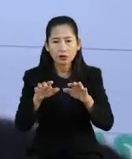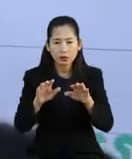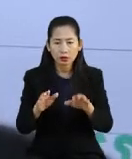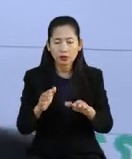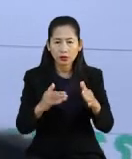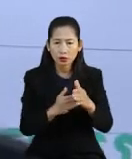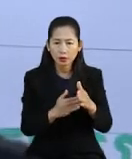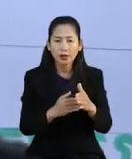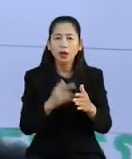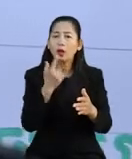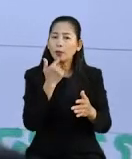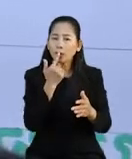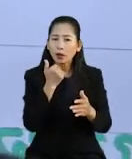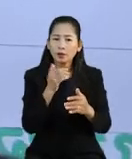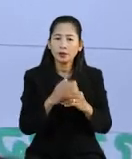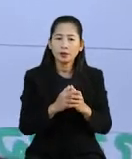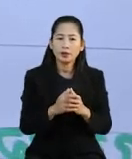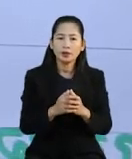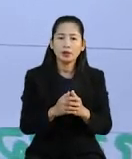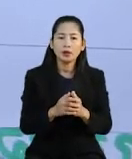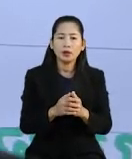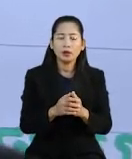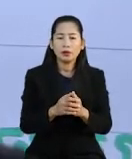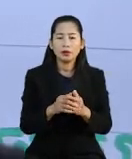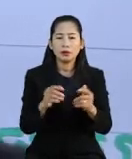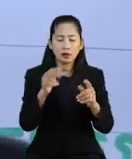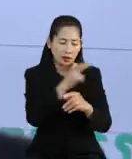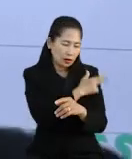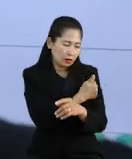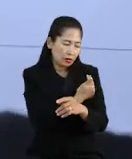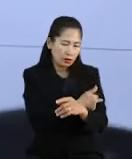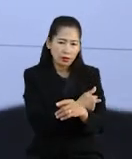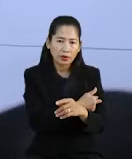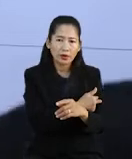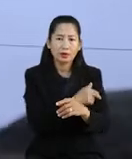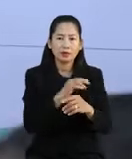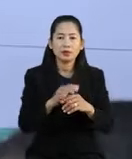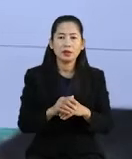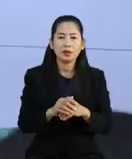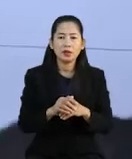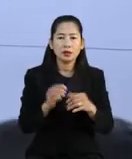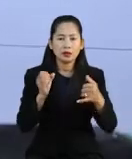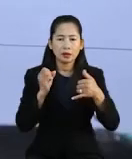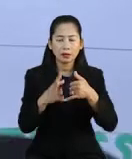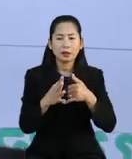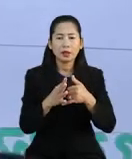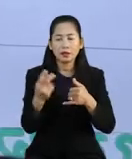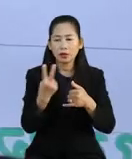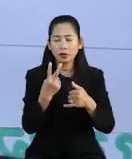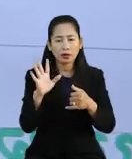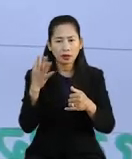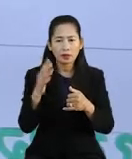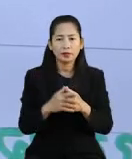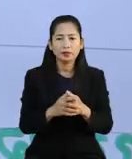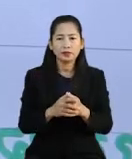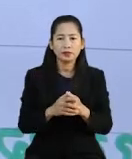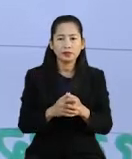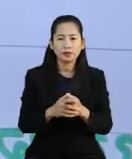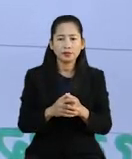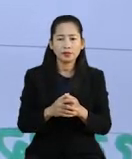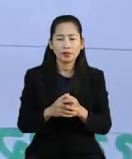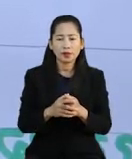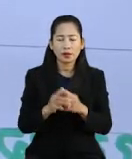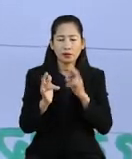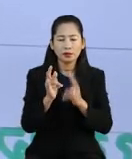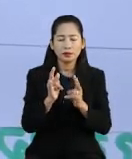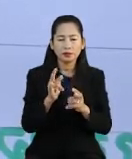nhà phượng bỏ khăm ai nâng con cha hãy bọt máu đo mình ti pet của má chiết chẳng con chấp đam bắt mi tay cứu mẹ nè chẳng ai chấp đam chỉ muốn được